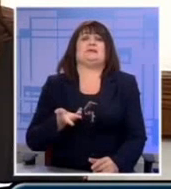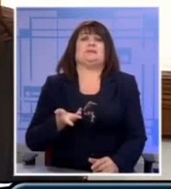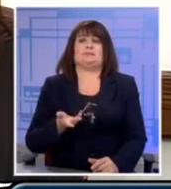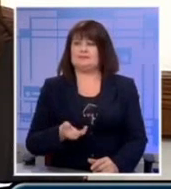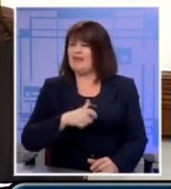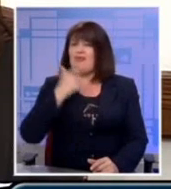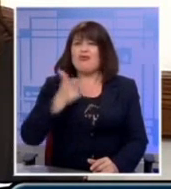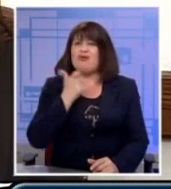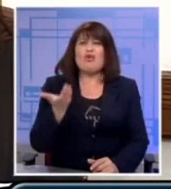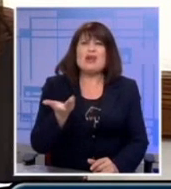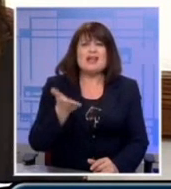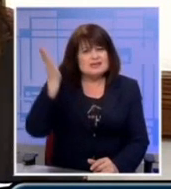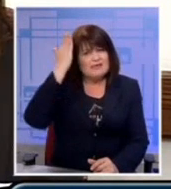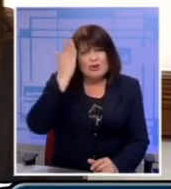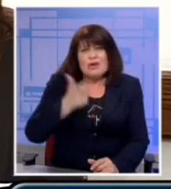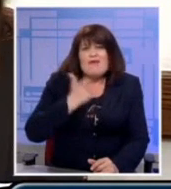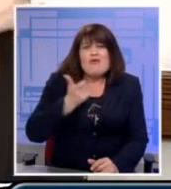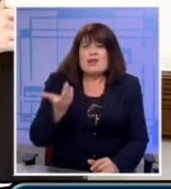Γιατί φωνάζετε, κυρία Κεφαλογιάννη?